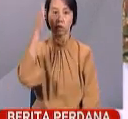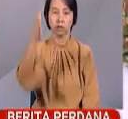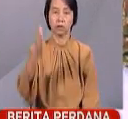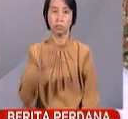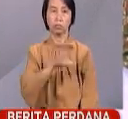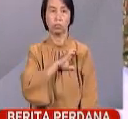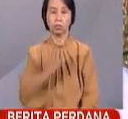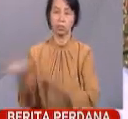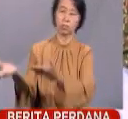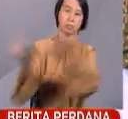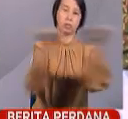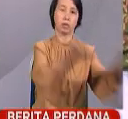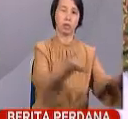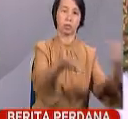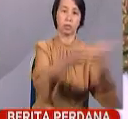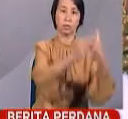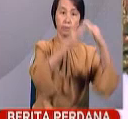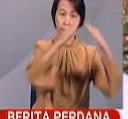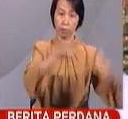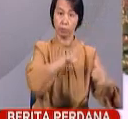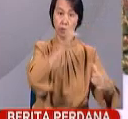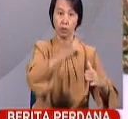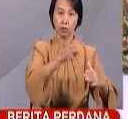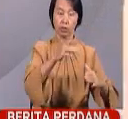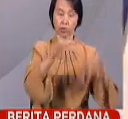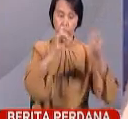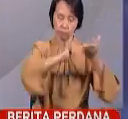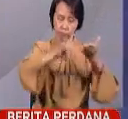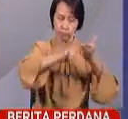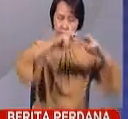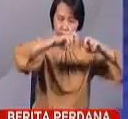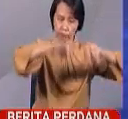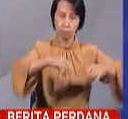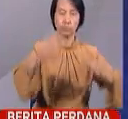polis bawa dia balik ke balai untuk pemeriksaan lanjut.